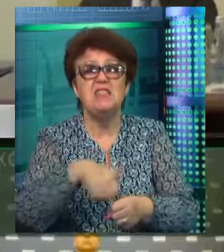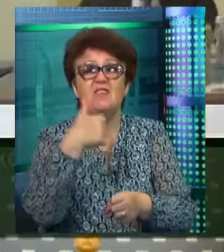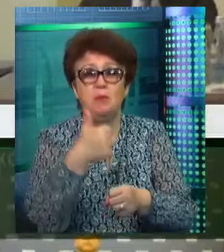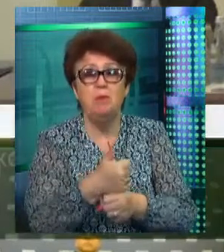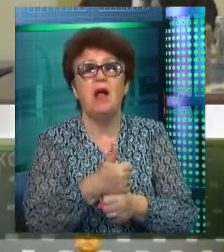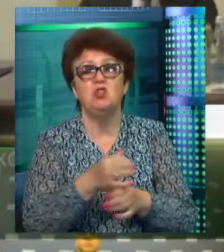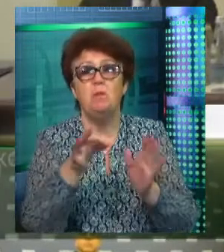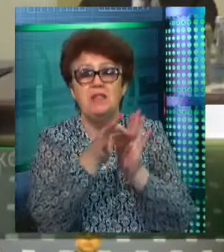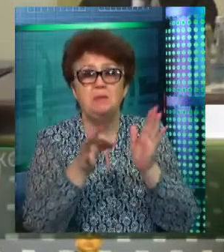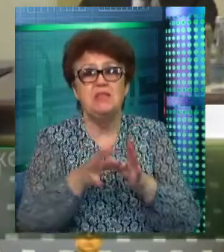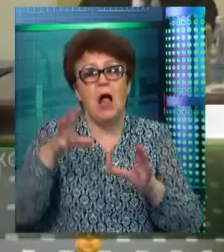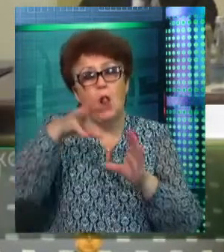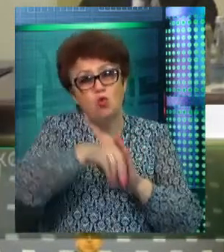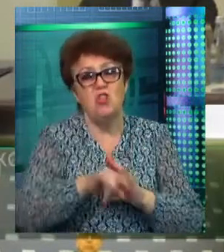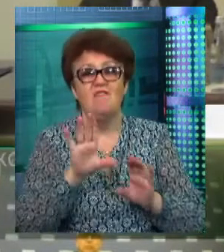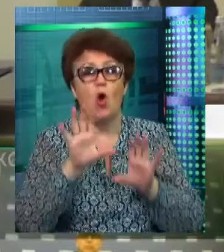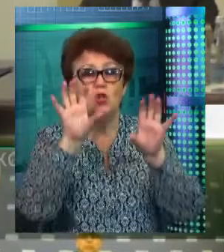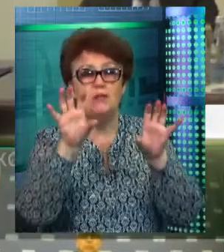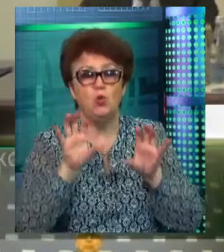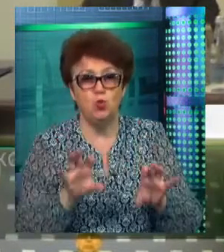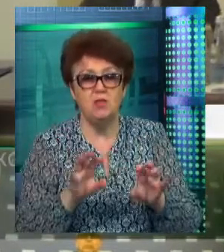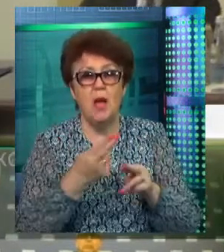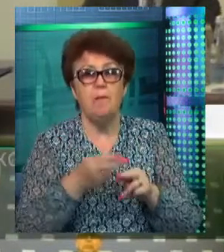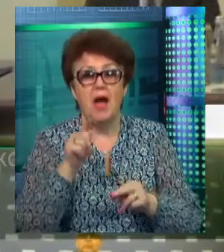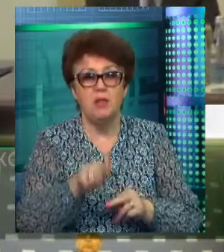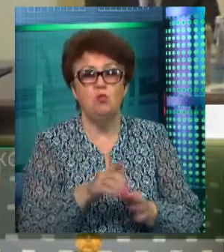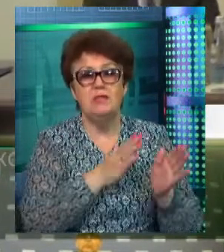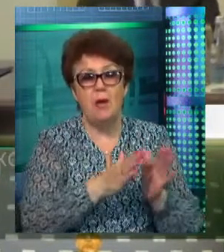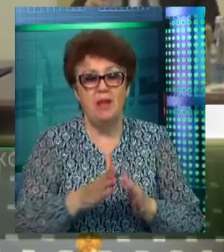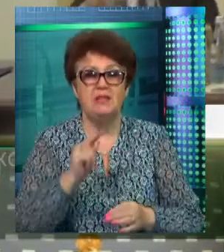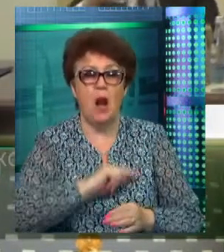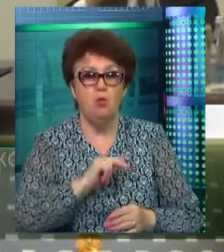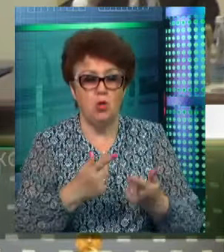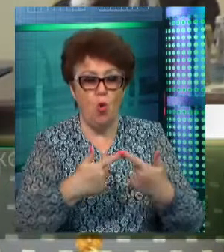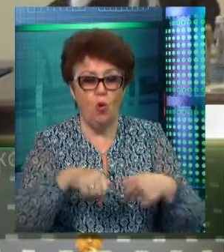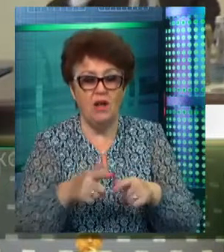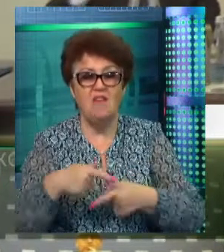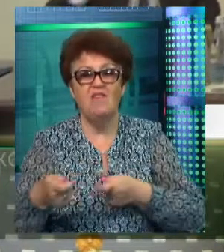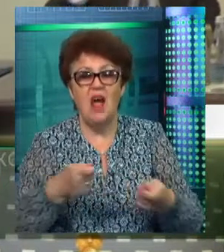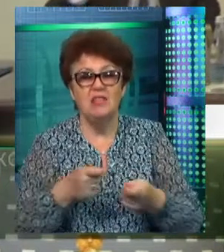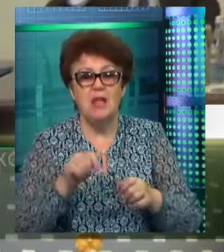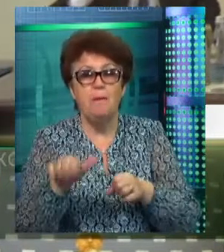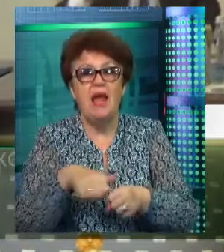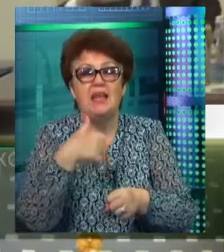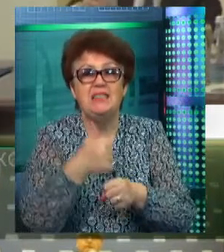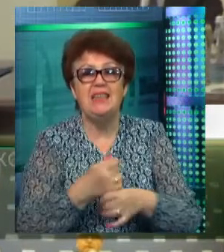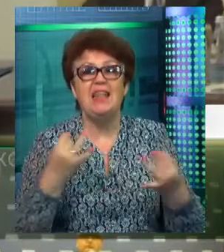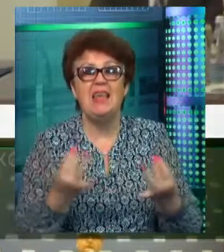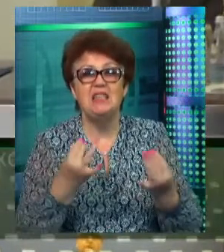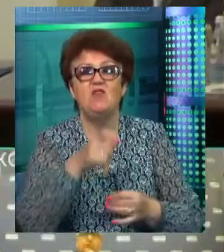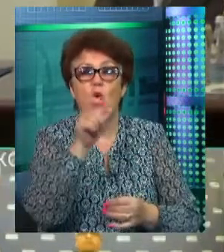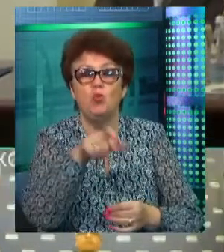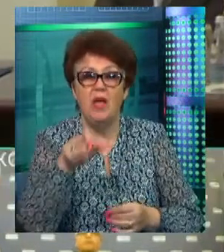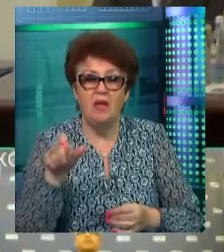заложены конечно в конституции поэтому стабильность работы органов власти приоритет интересов людей